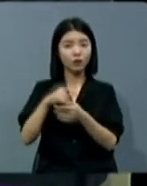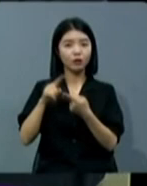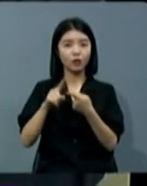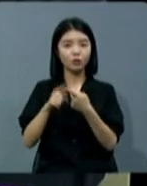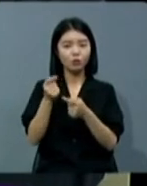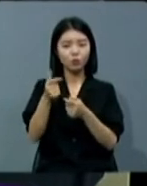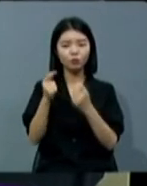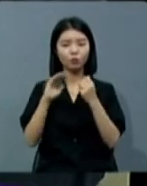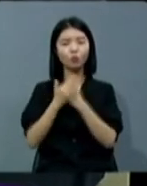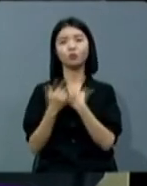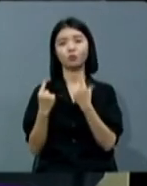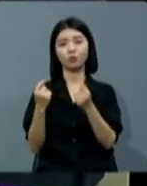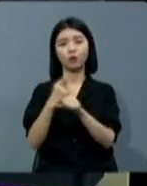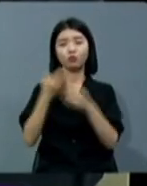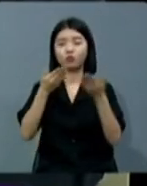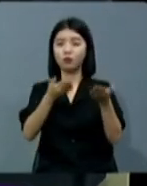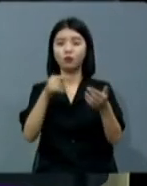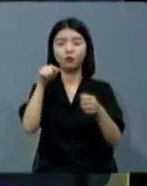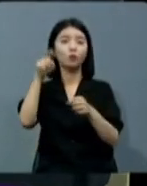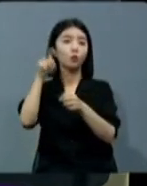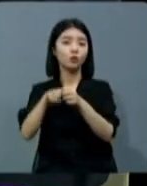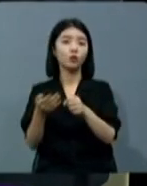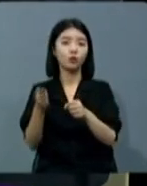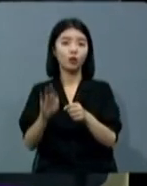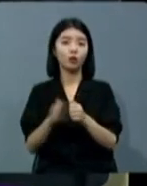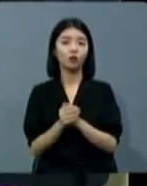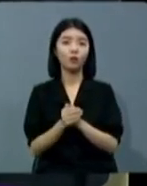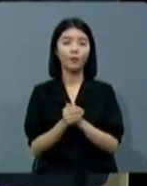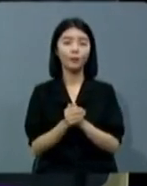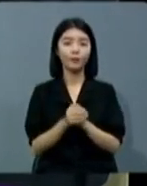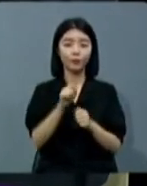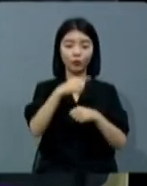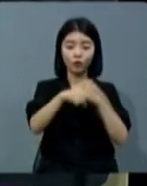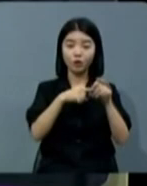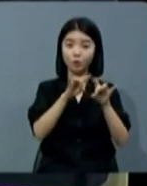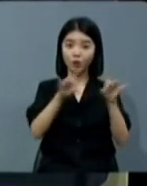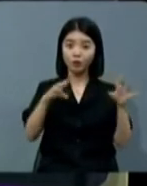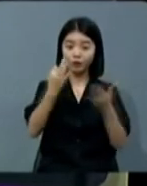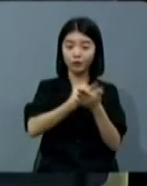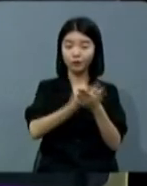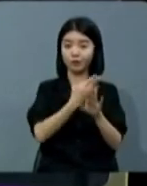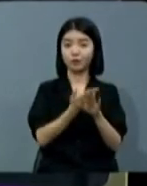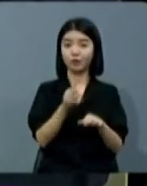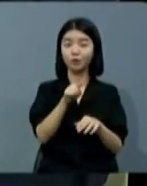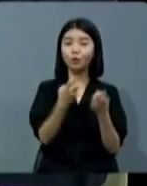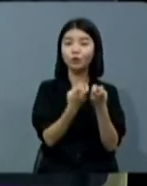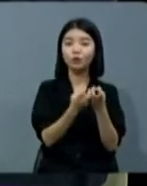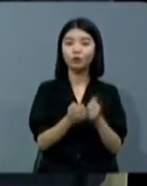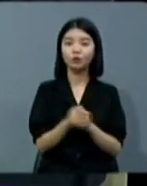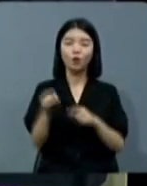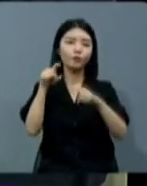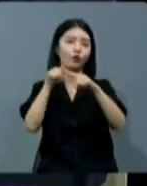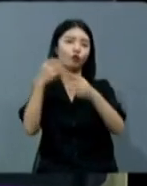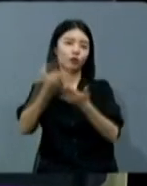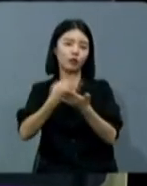좀 보전을 해주자 그 예. 그런 취지인데요. 그거는 뭐 정선에 해마다 이익이 다른데. 아니 그거는 예. 평균